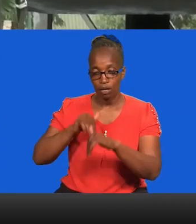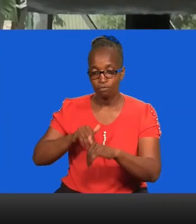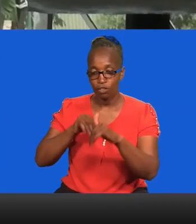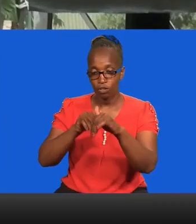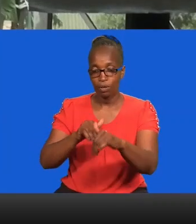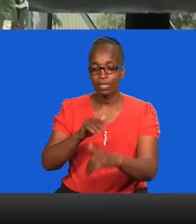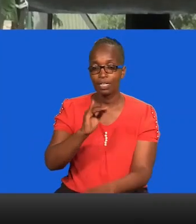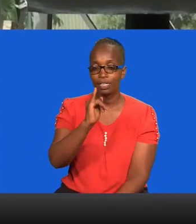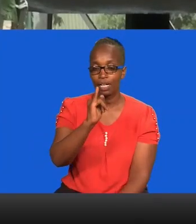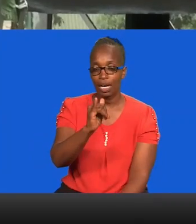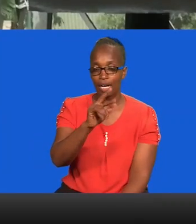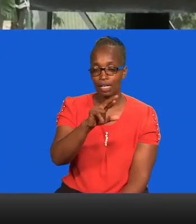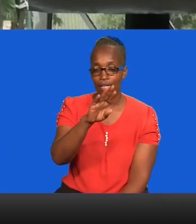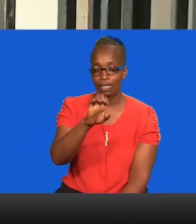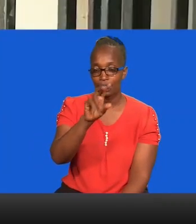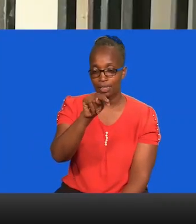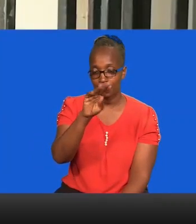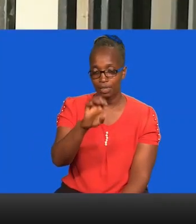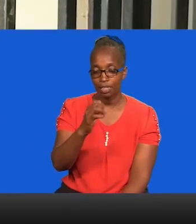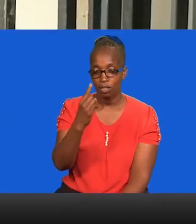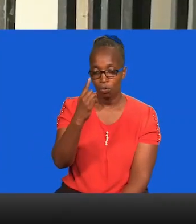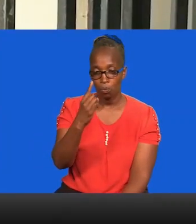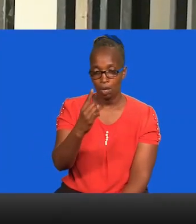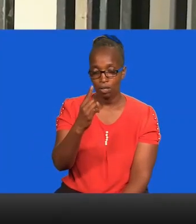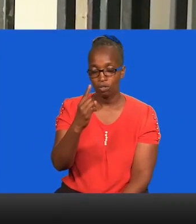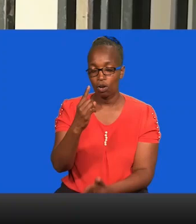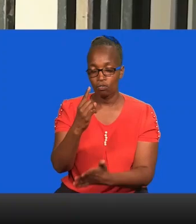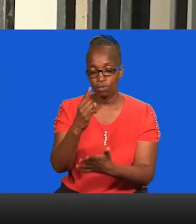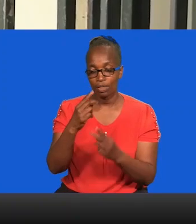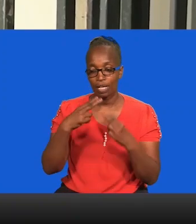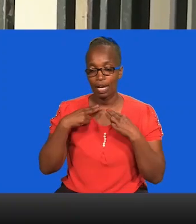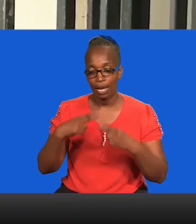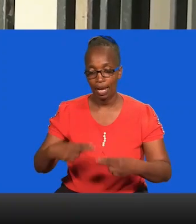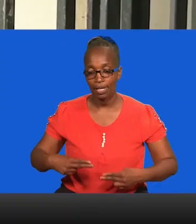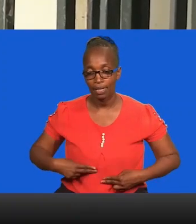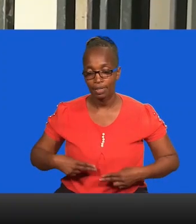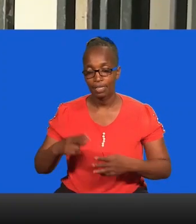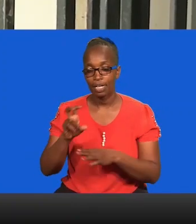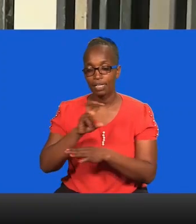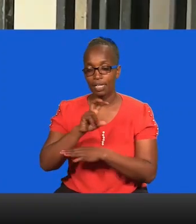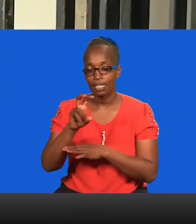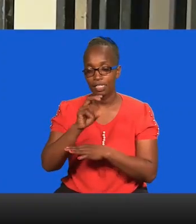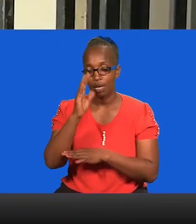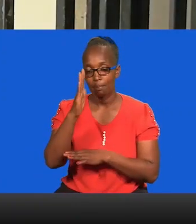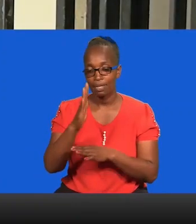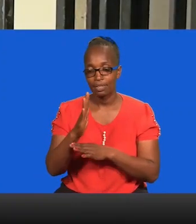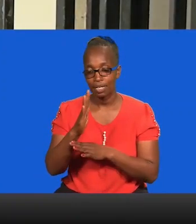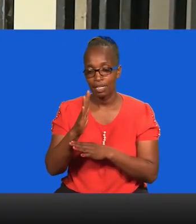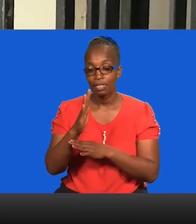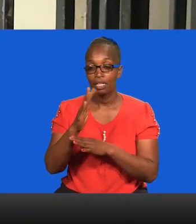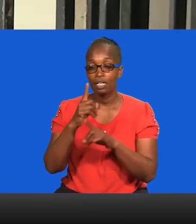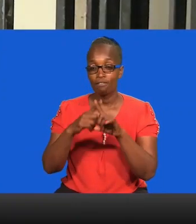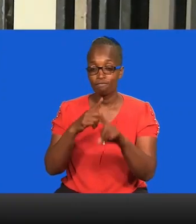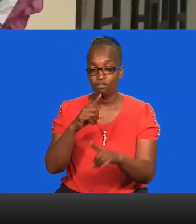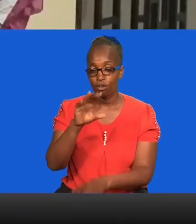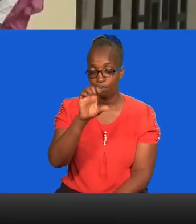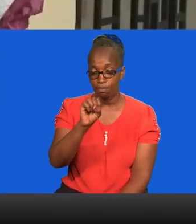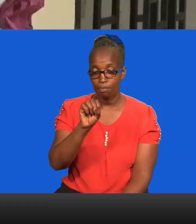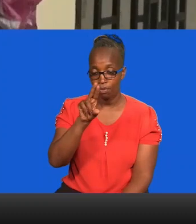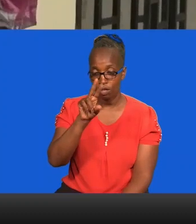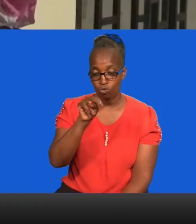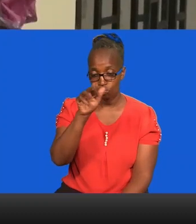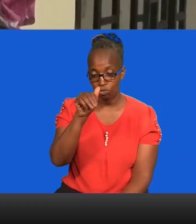wa afya katika kituo cha afya cha Midoti katika kati ya Suna East, kumekuwa na idadi kubwa ya mimba za